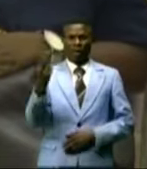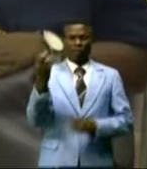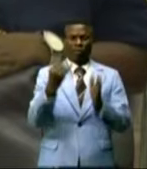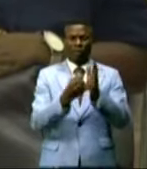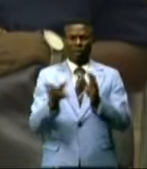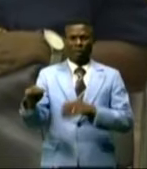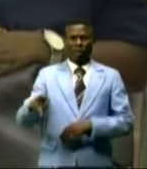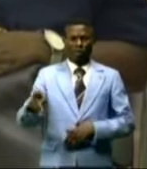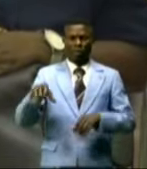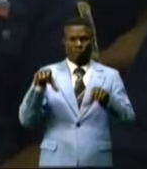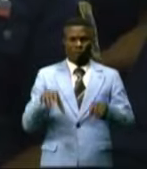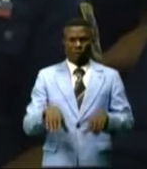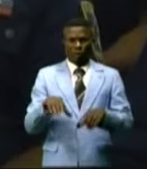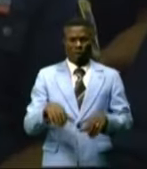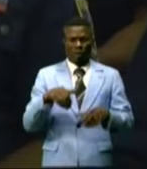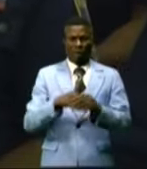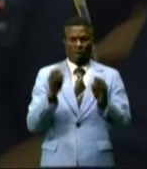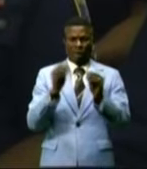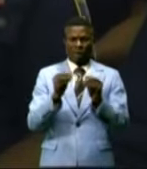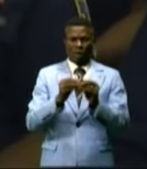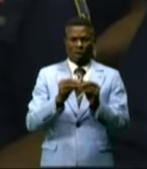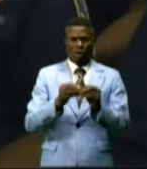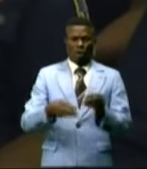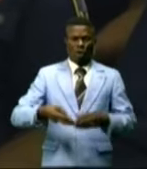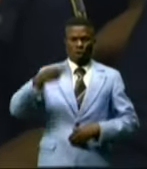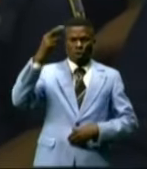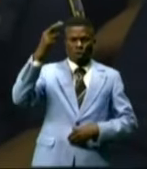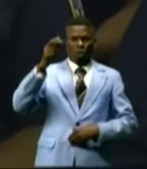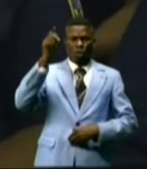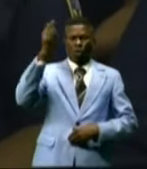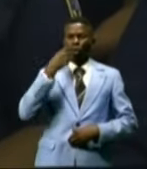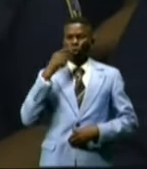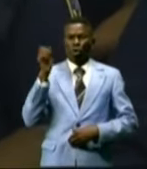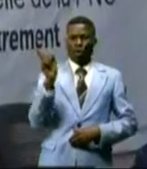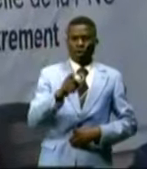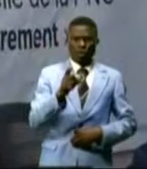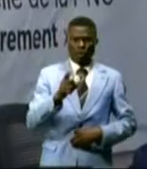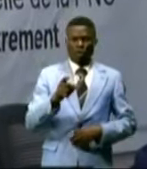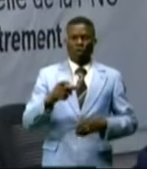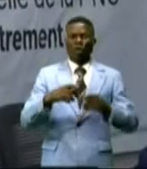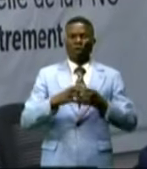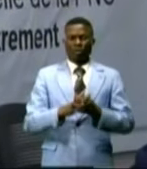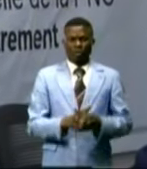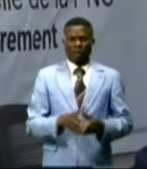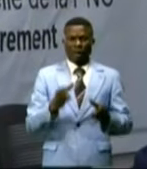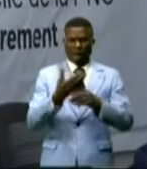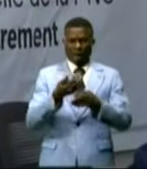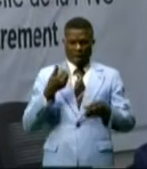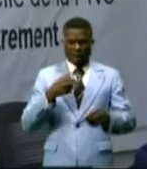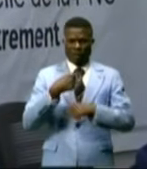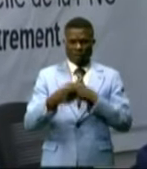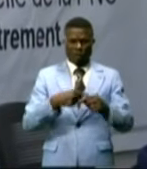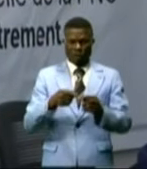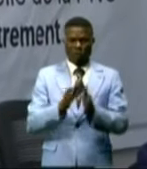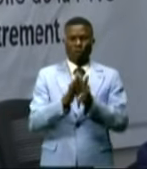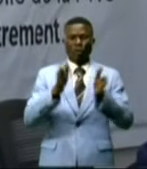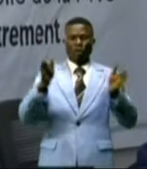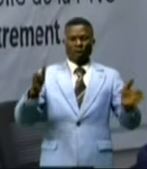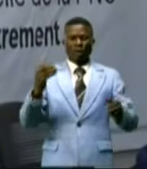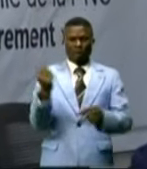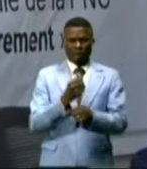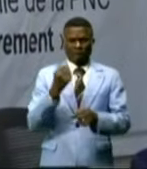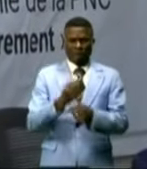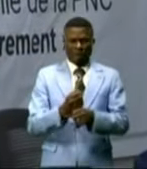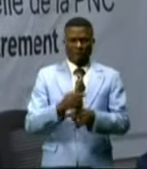RDC au cours de la réunion du haut commandement élargi. Ce, avant de lancer officiellement les travaux